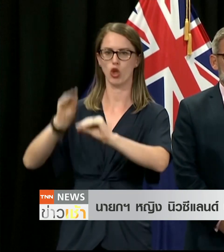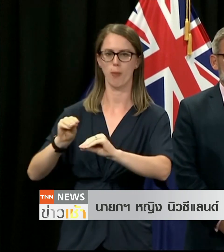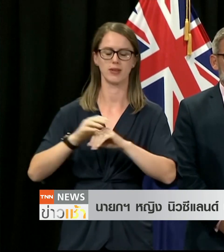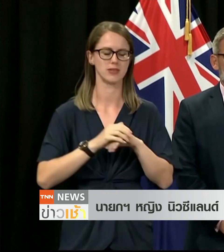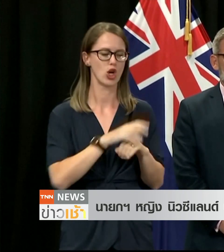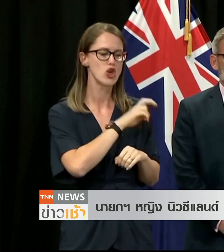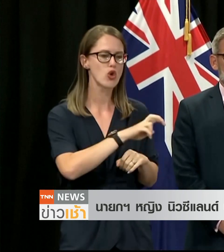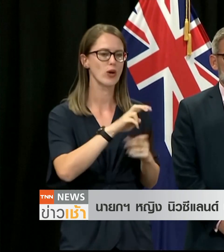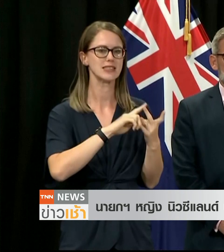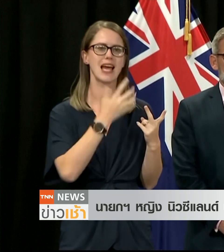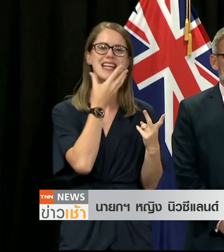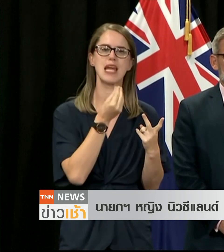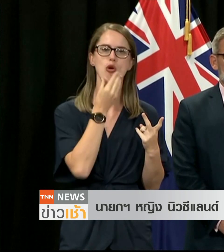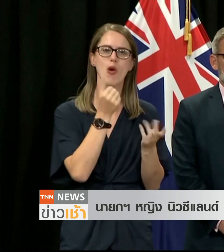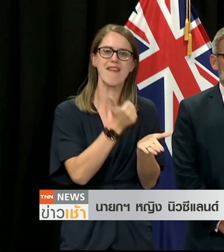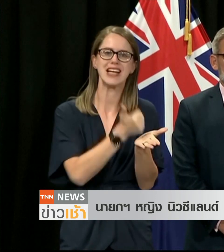เป็